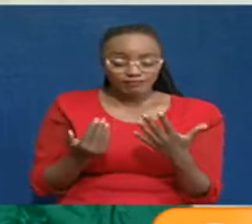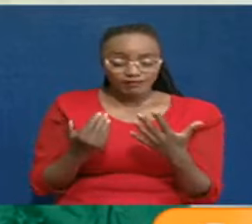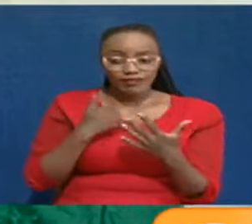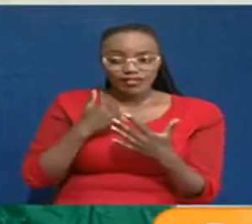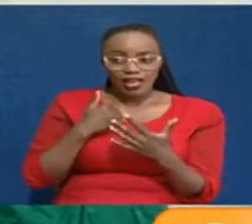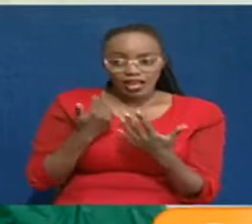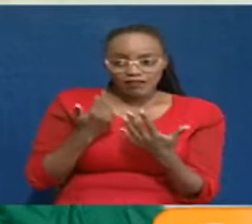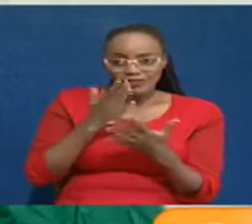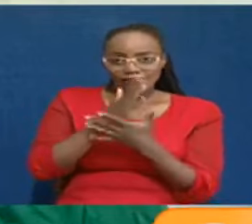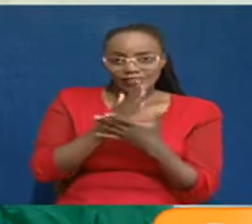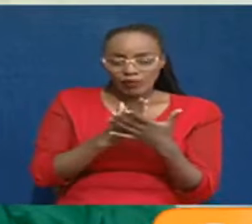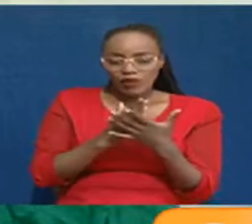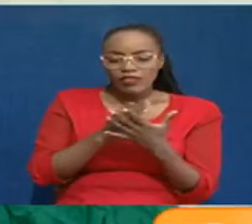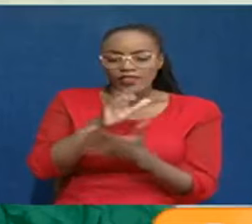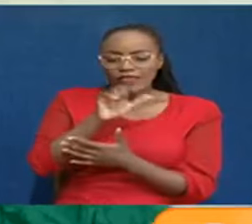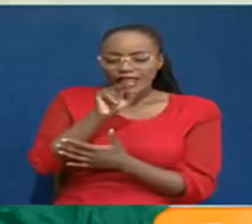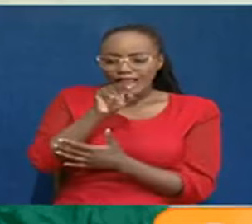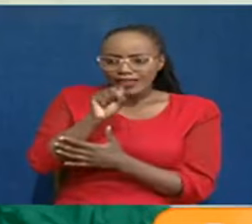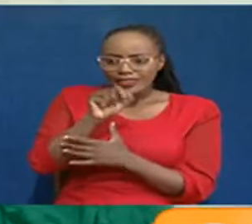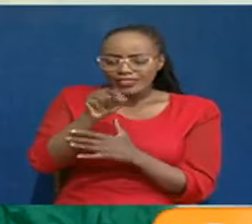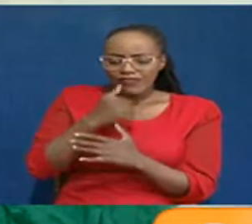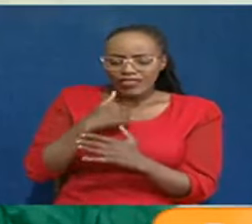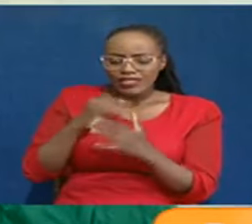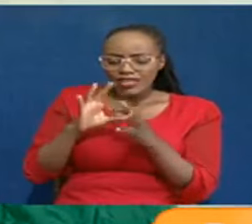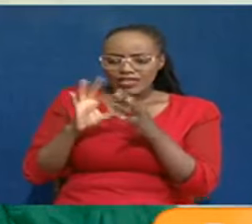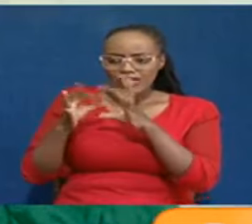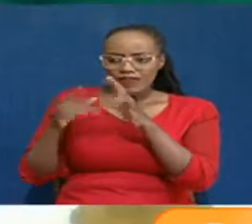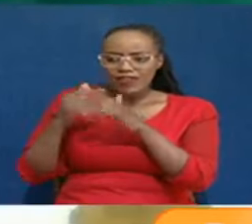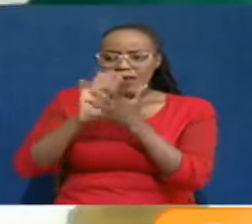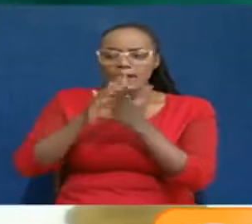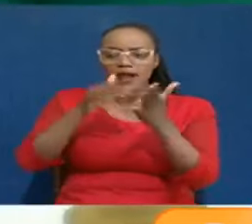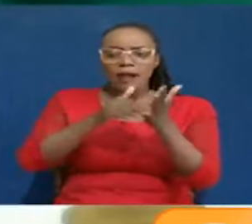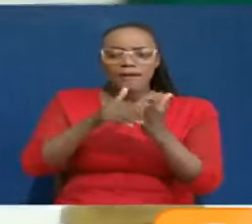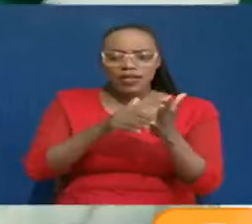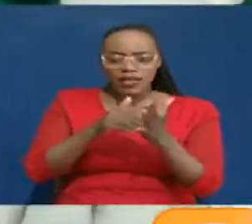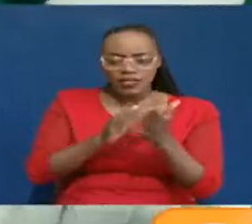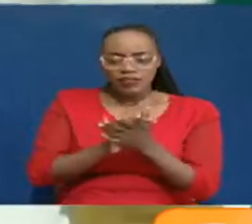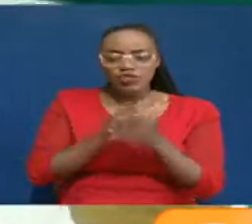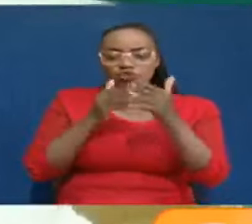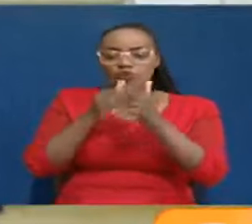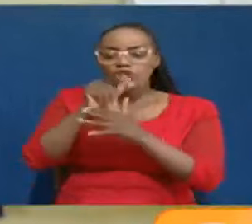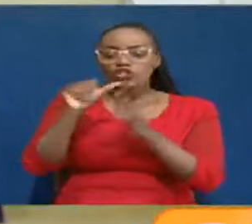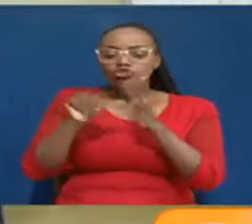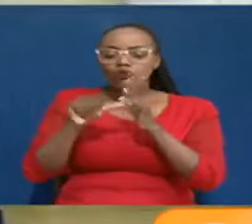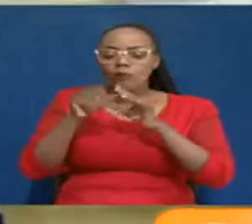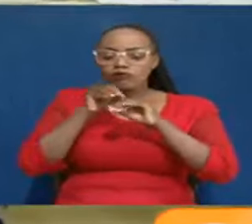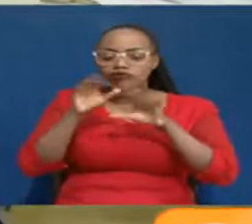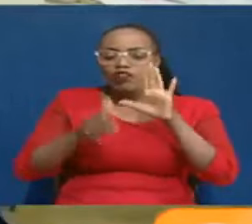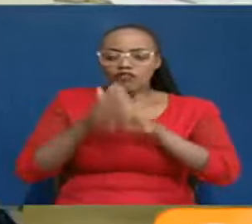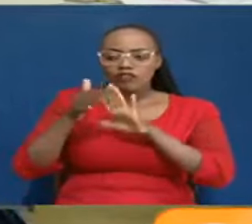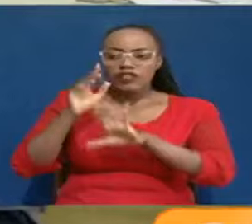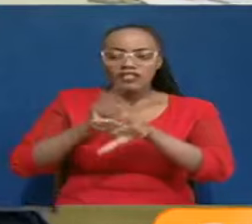nyuzi ambazo zinashikilia lensi yako ama huo utando zinakuwa weak. Aidha, kuzuia tatizo hili kuenea kwa haraka pindi